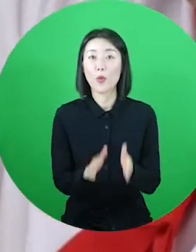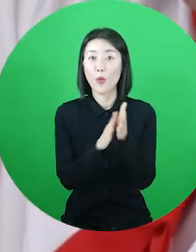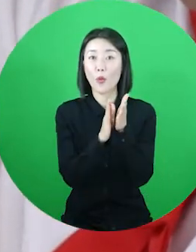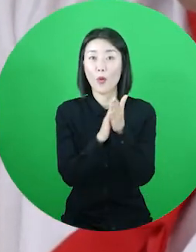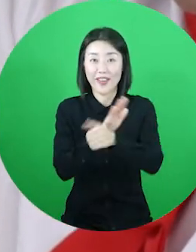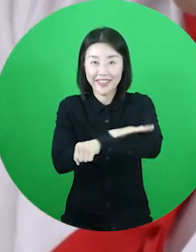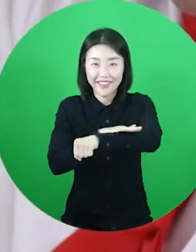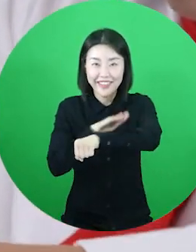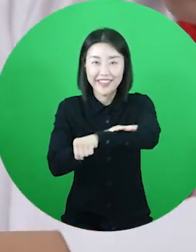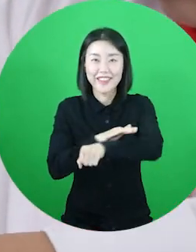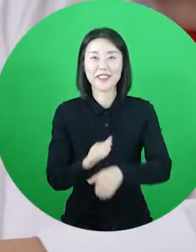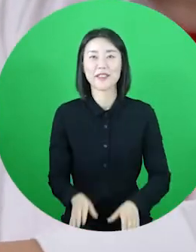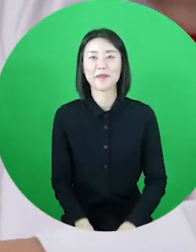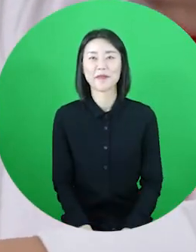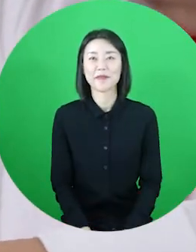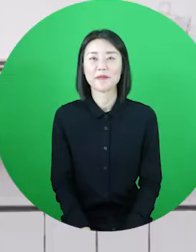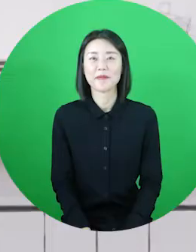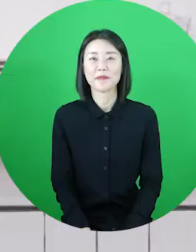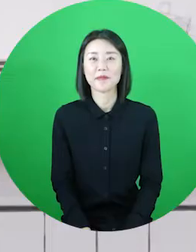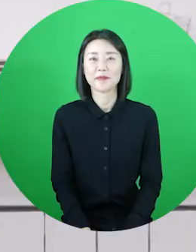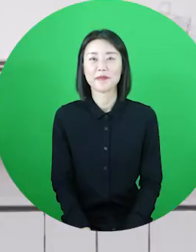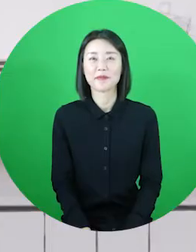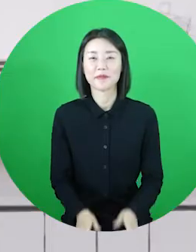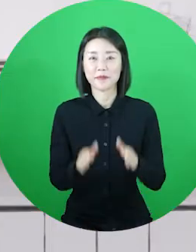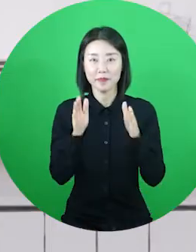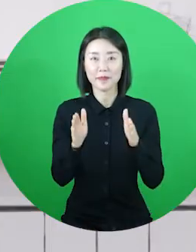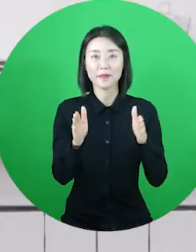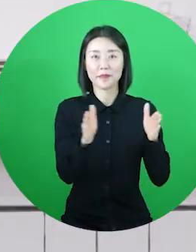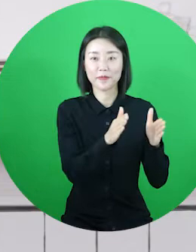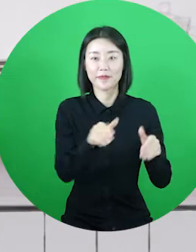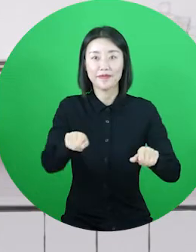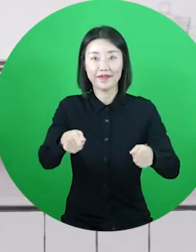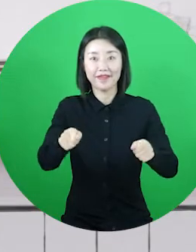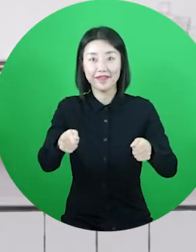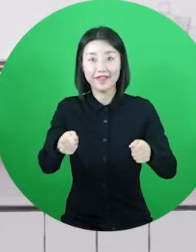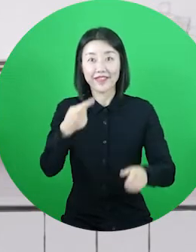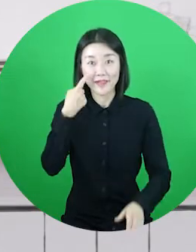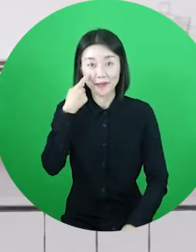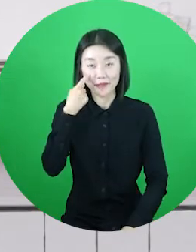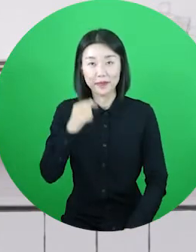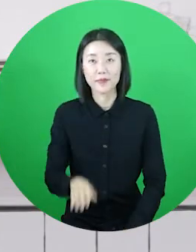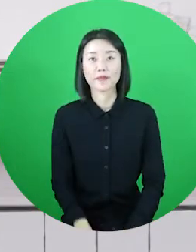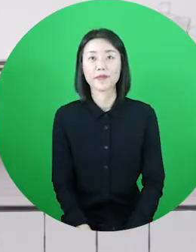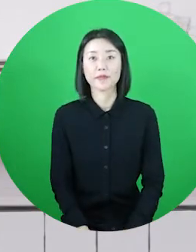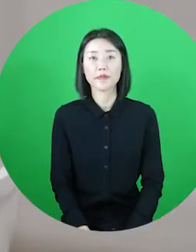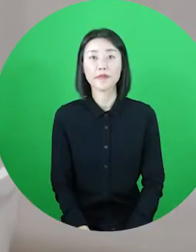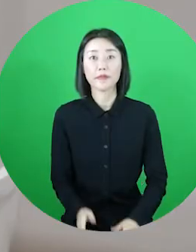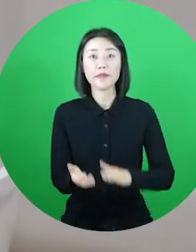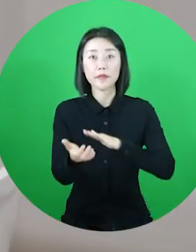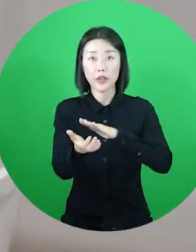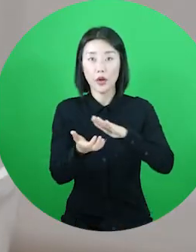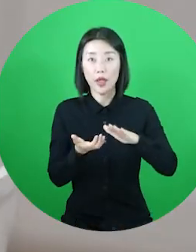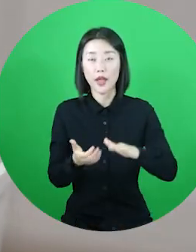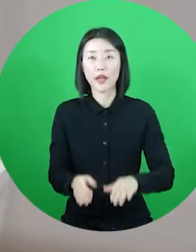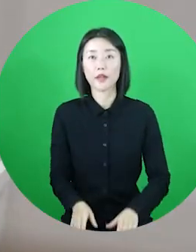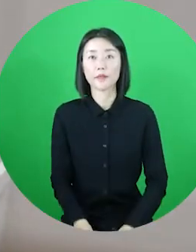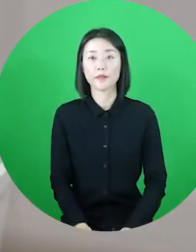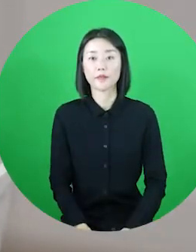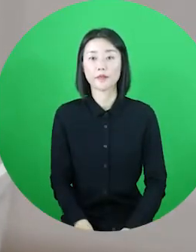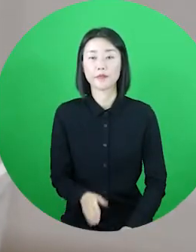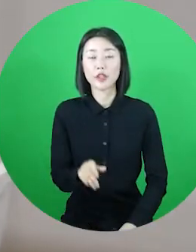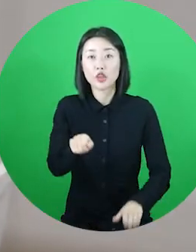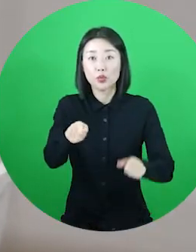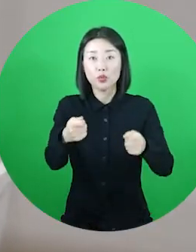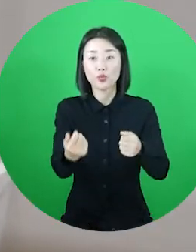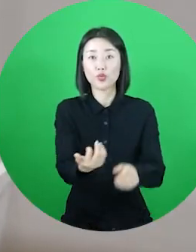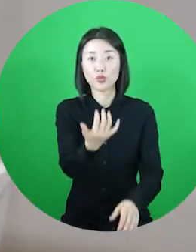와, 아주 잘했어요. 이제 불을 켜줄 건데요. 그 전에 냄비가 가스레인지